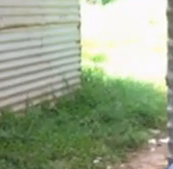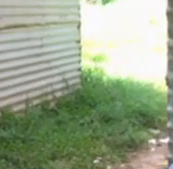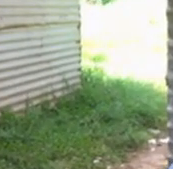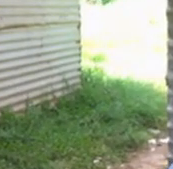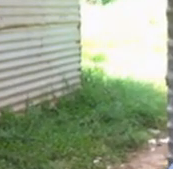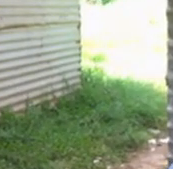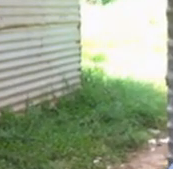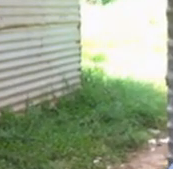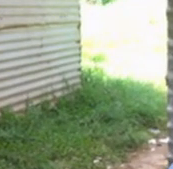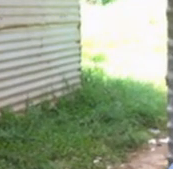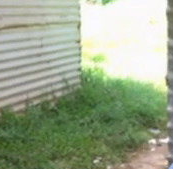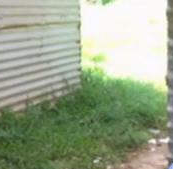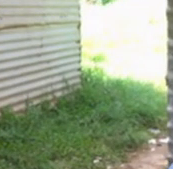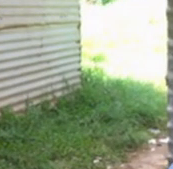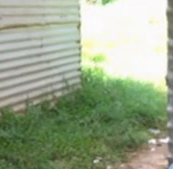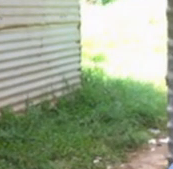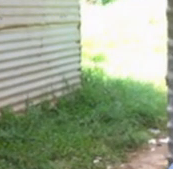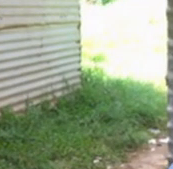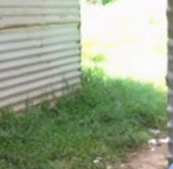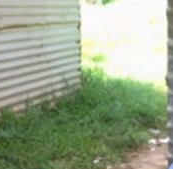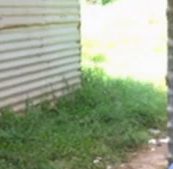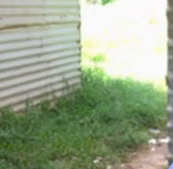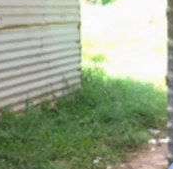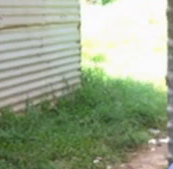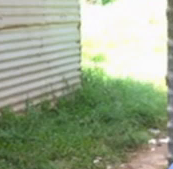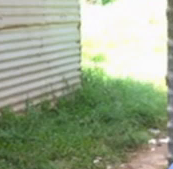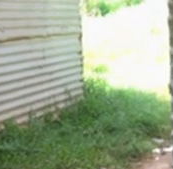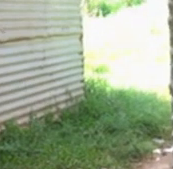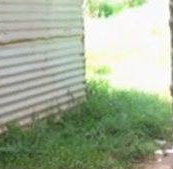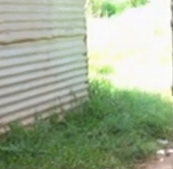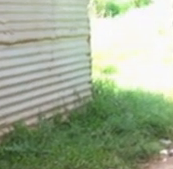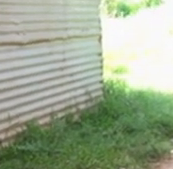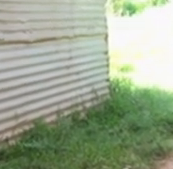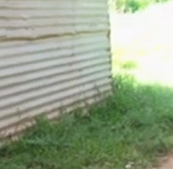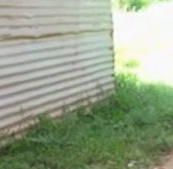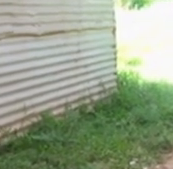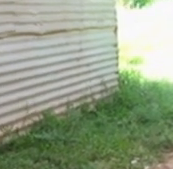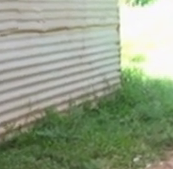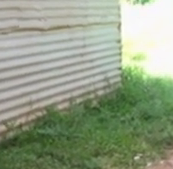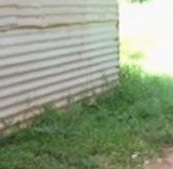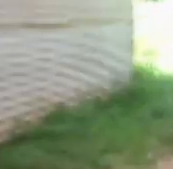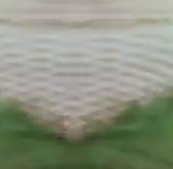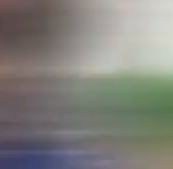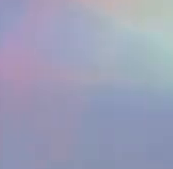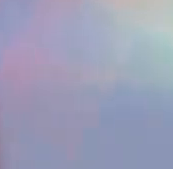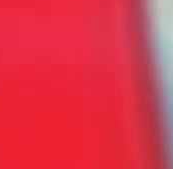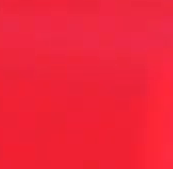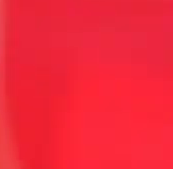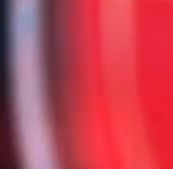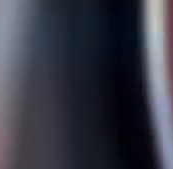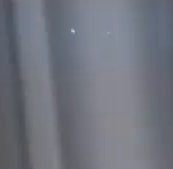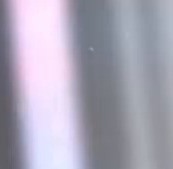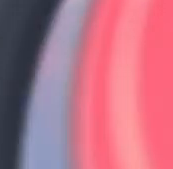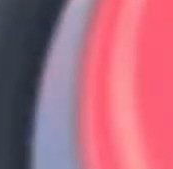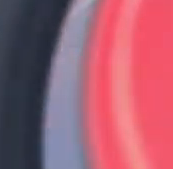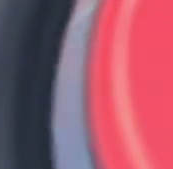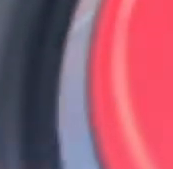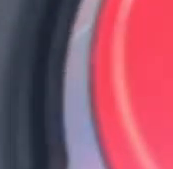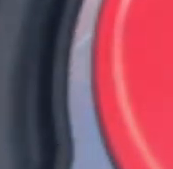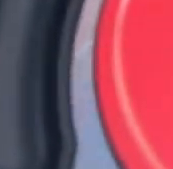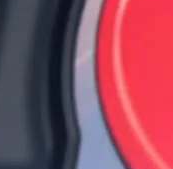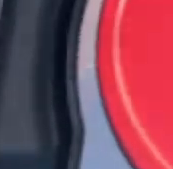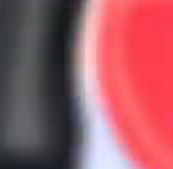करती हूँ आपके राम राम मुझे रेडियो फीजी 2 बहुत पसंद है।